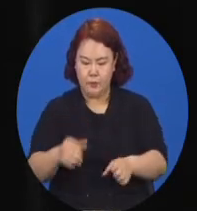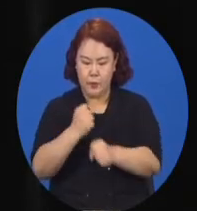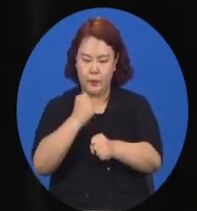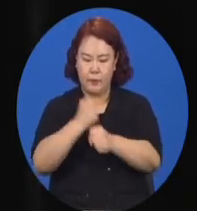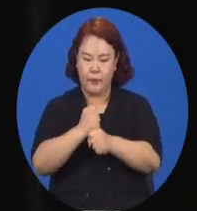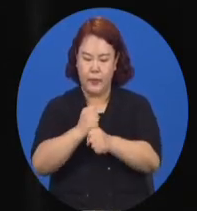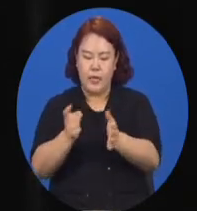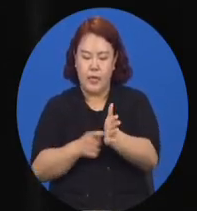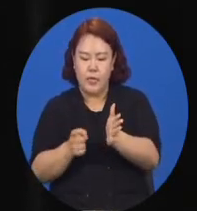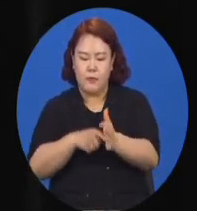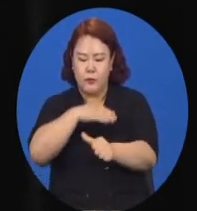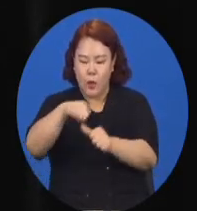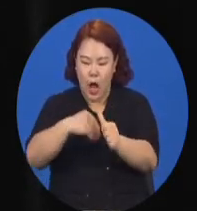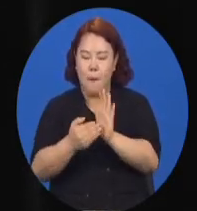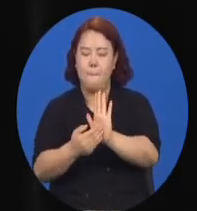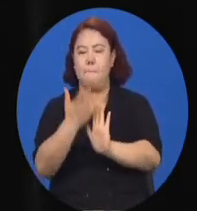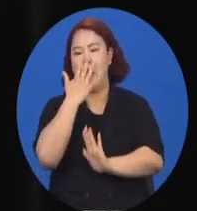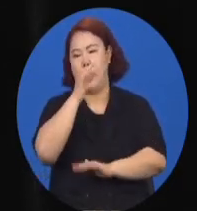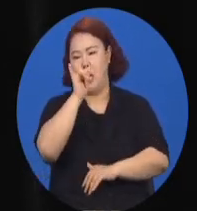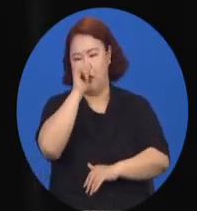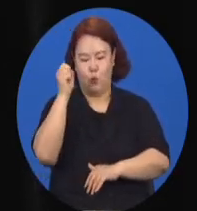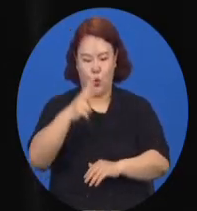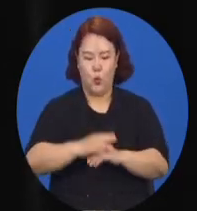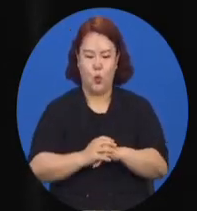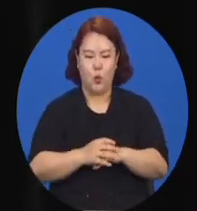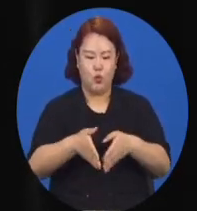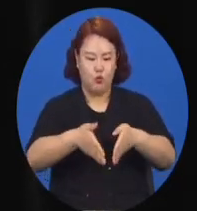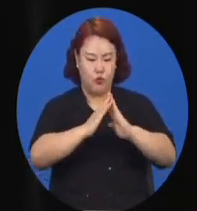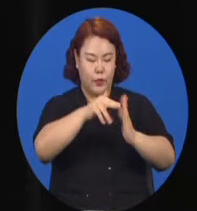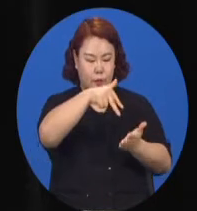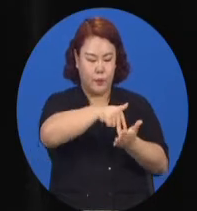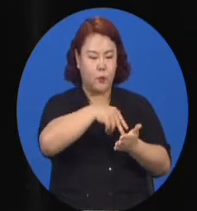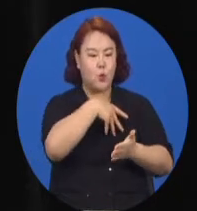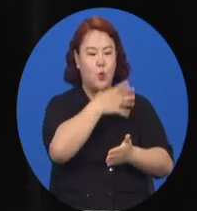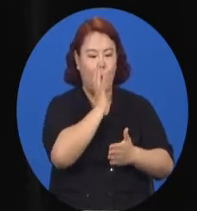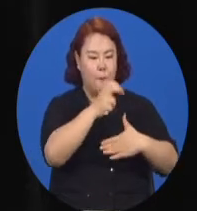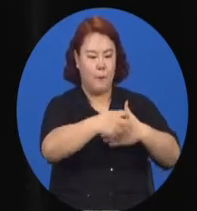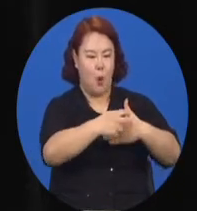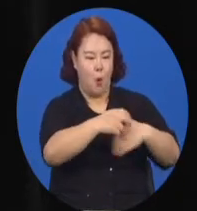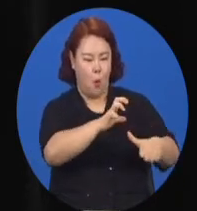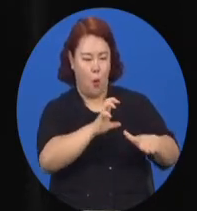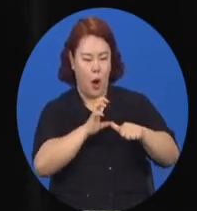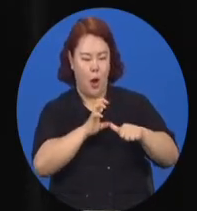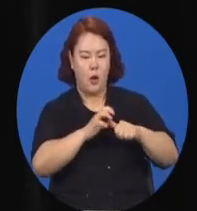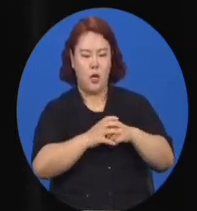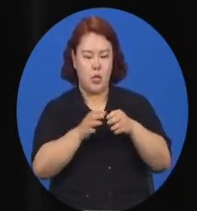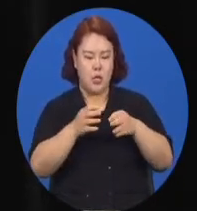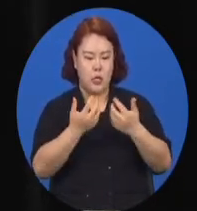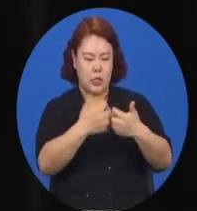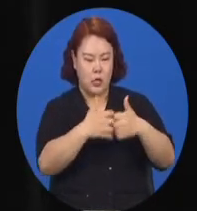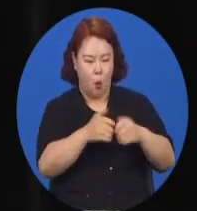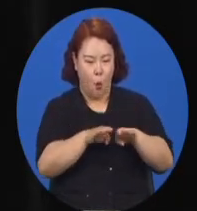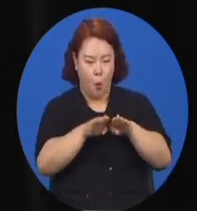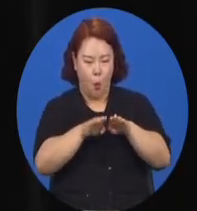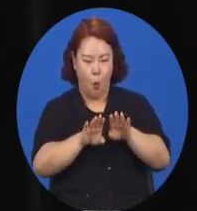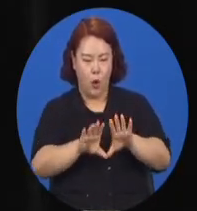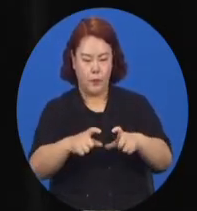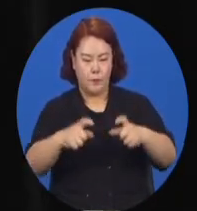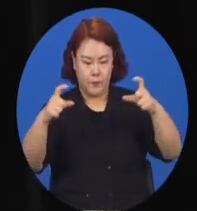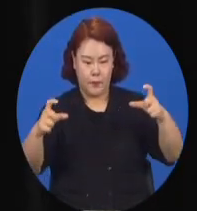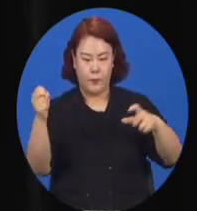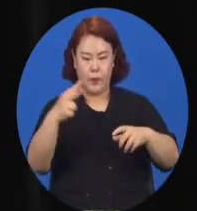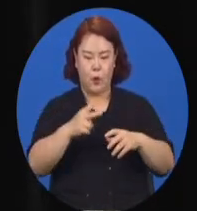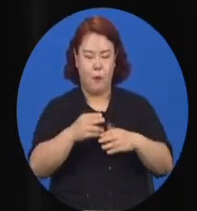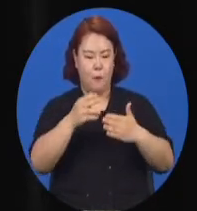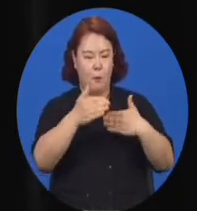잘 막을 수 있었습니다. 그리고 우리 군립 노인병원을 활용을 해서 시설을 확대하고 또 병원